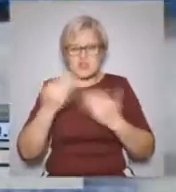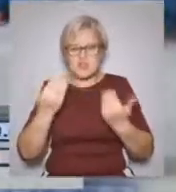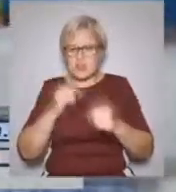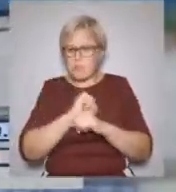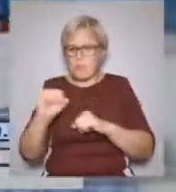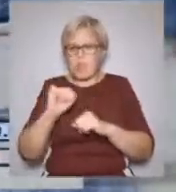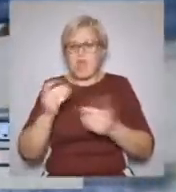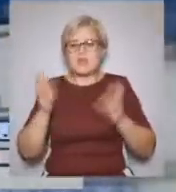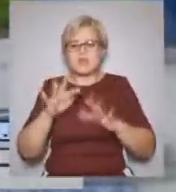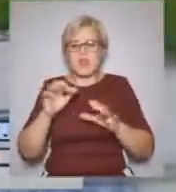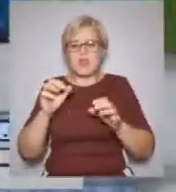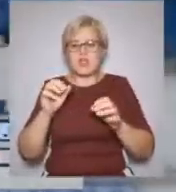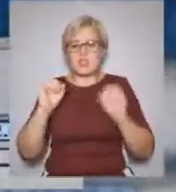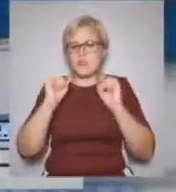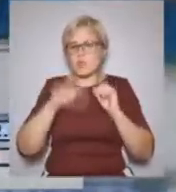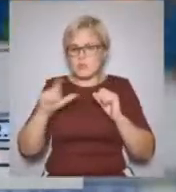победе